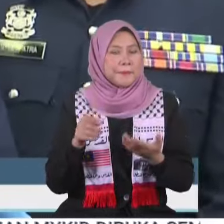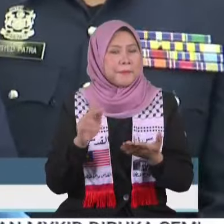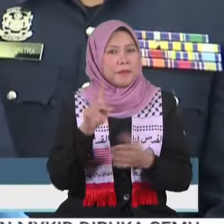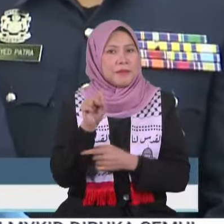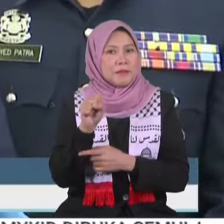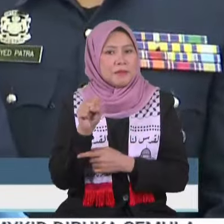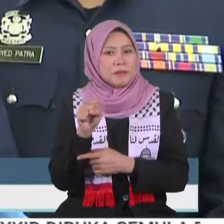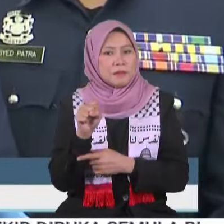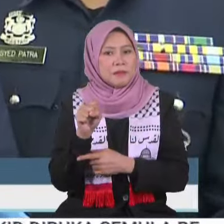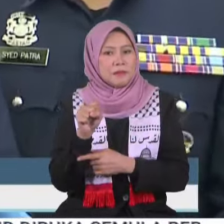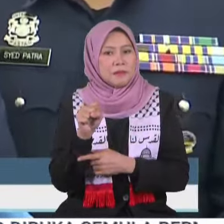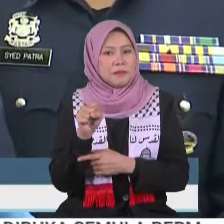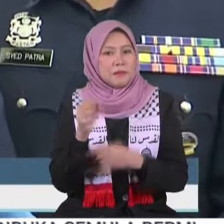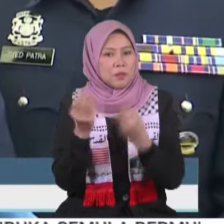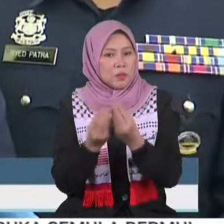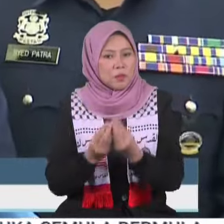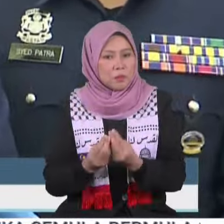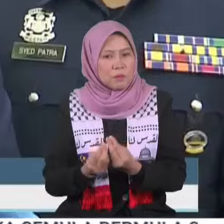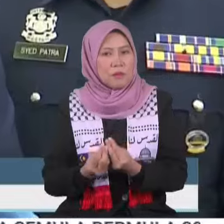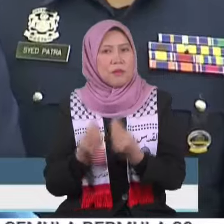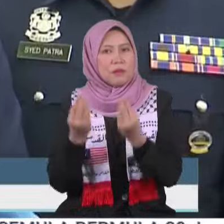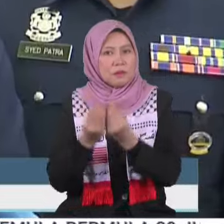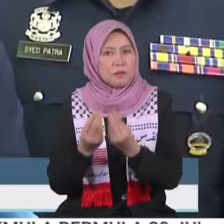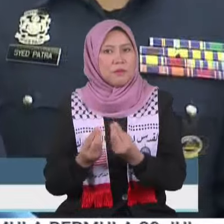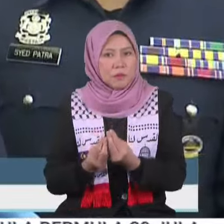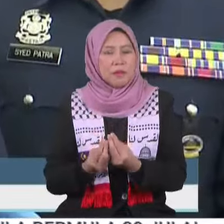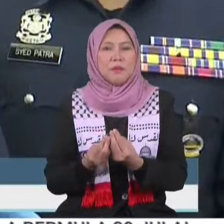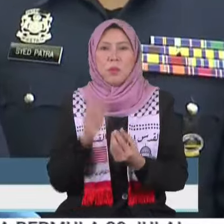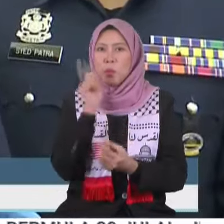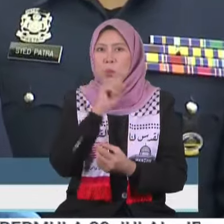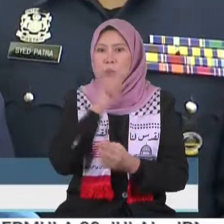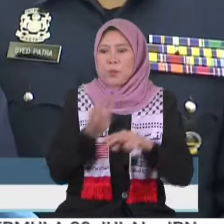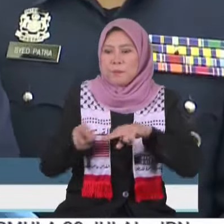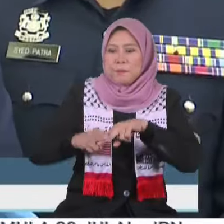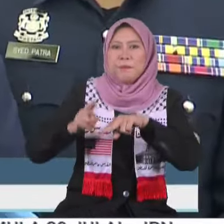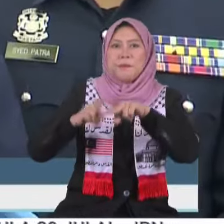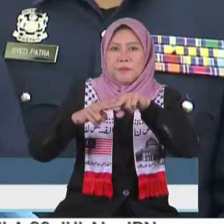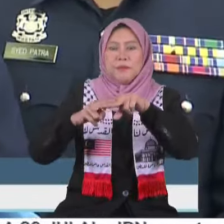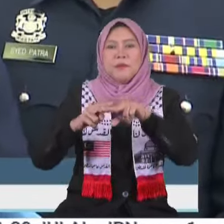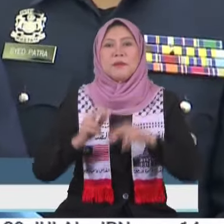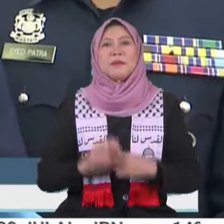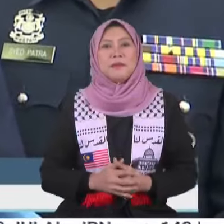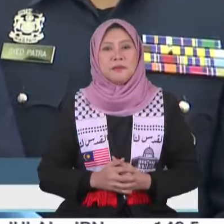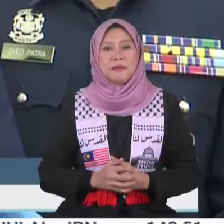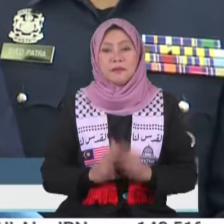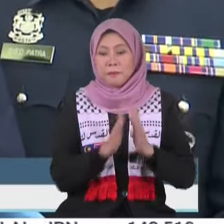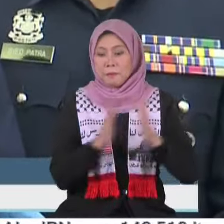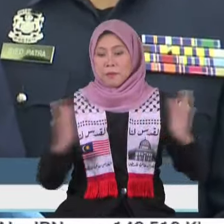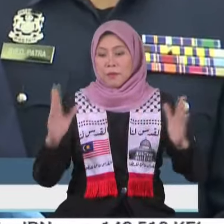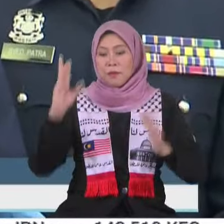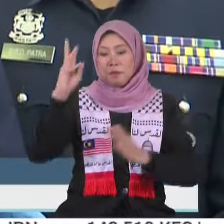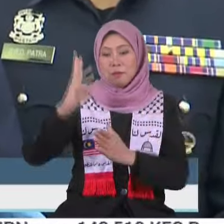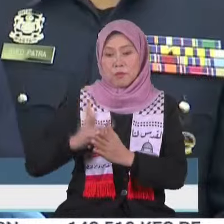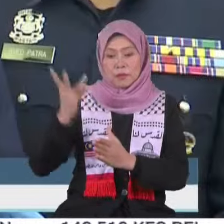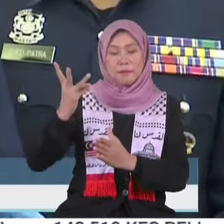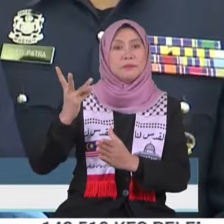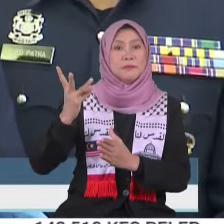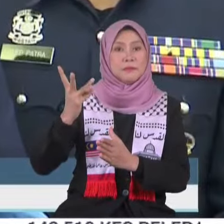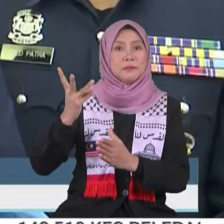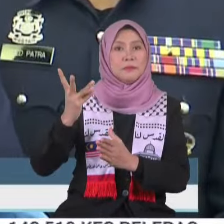segi nilai juga kuantiti itu adalah meningkatlah. Dekat saya keseluruhannya untuk tempoh 6 bulan yang kita dapat